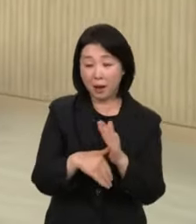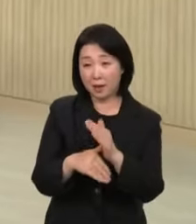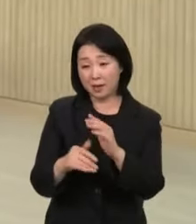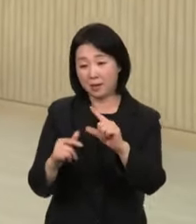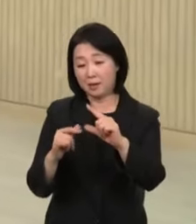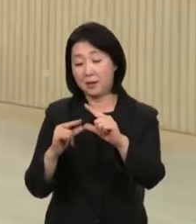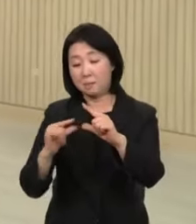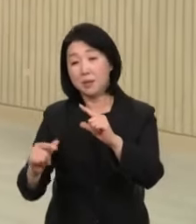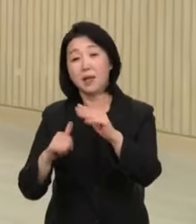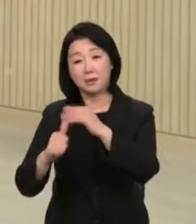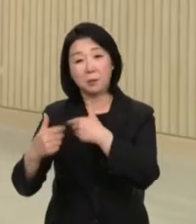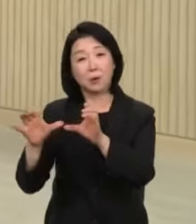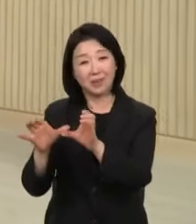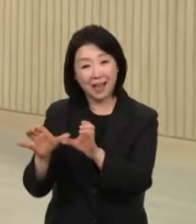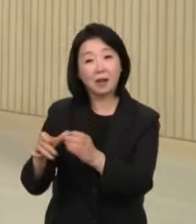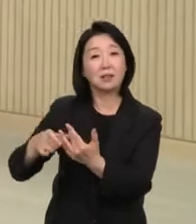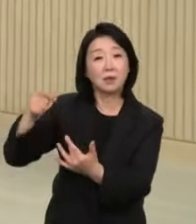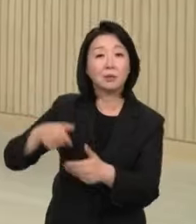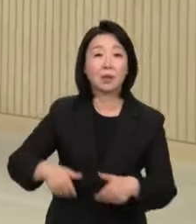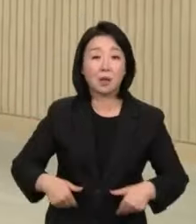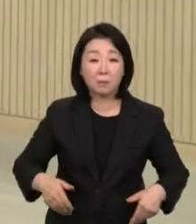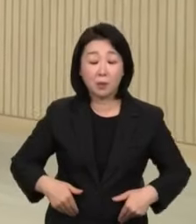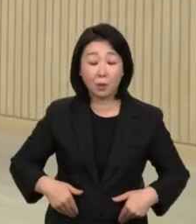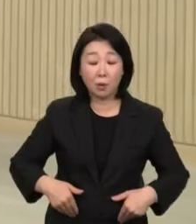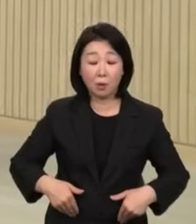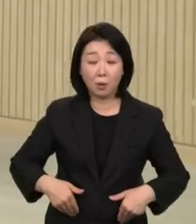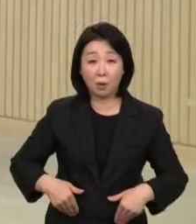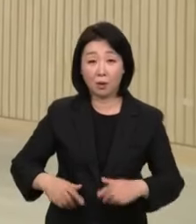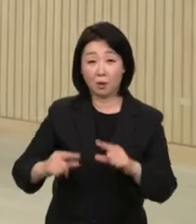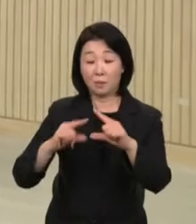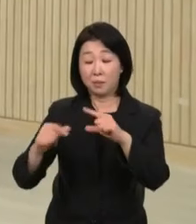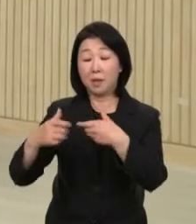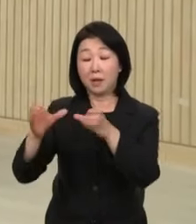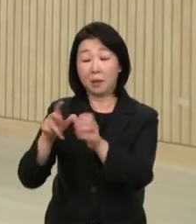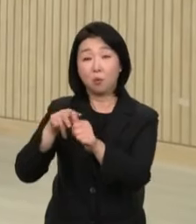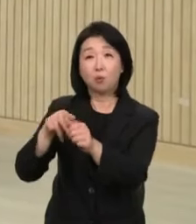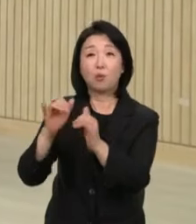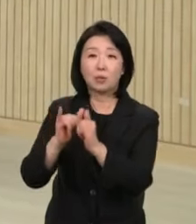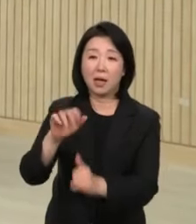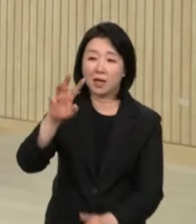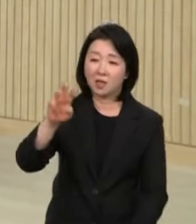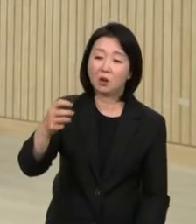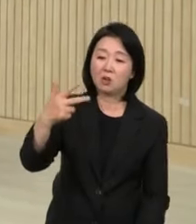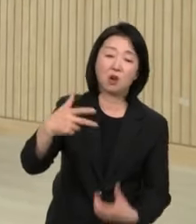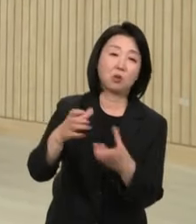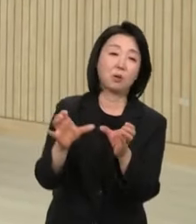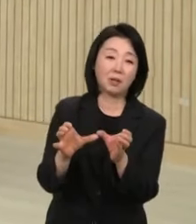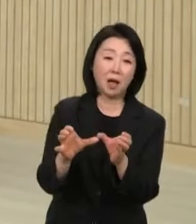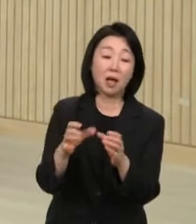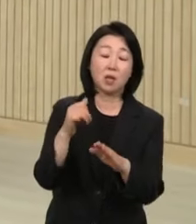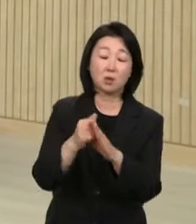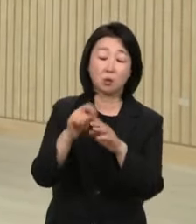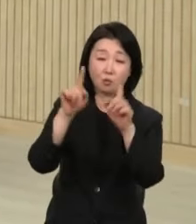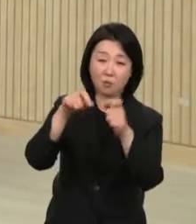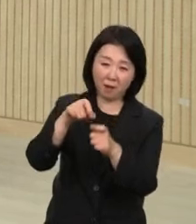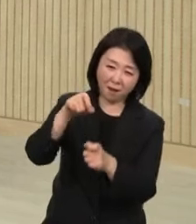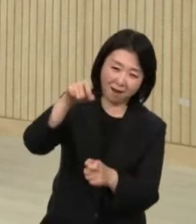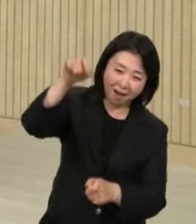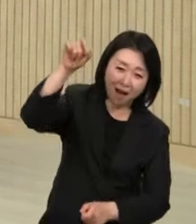정당을 선택하는 겁니다. 이번 선거는 비례대표 후보를 낸 정당이 38곳에 달해 투표용지 길이가 역대